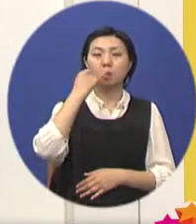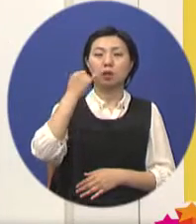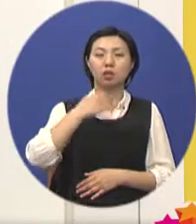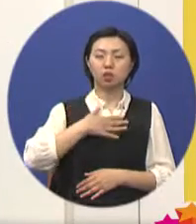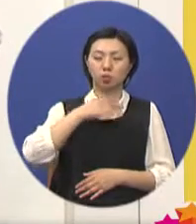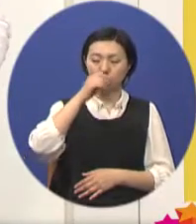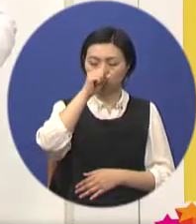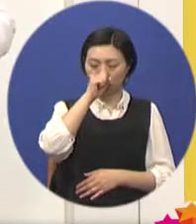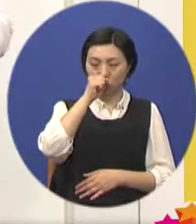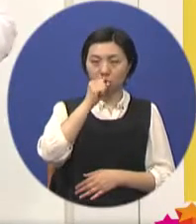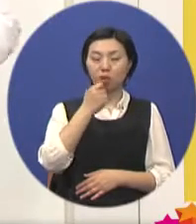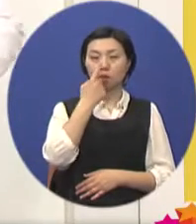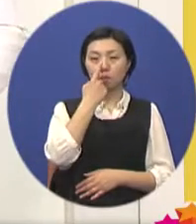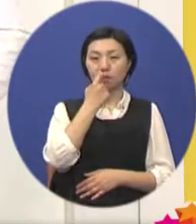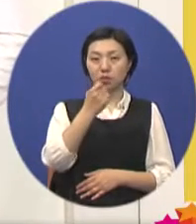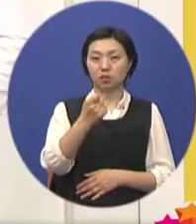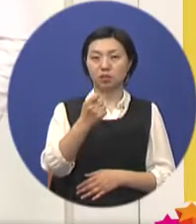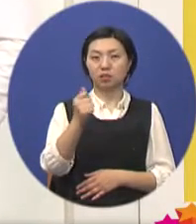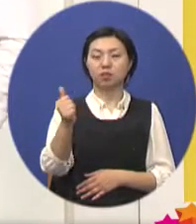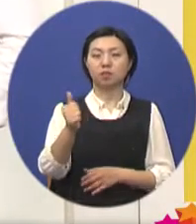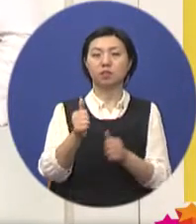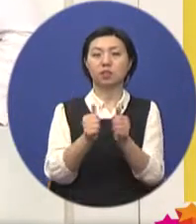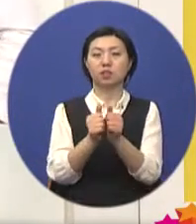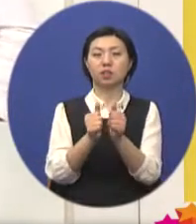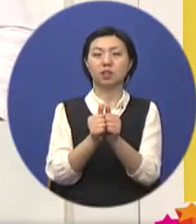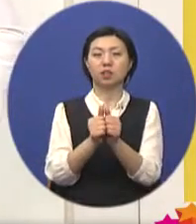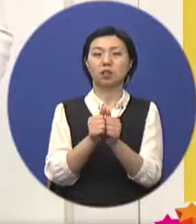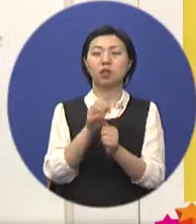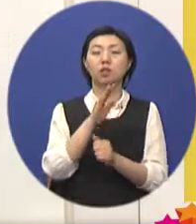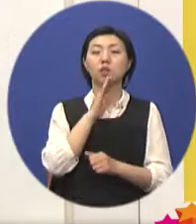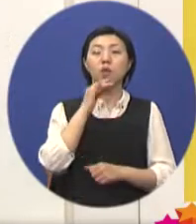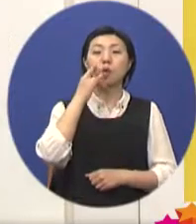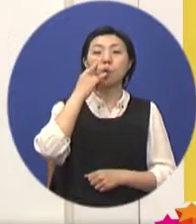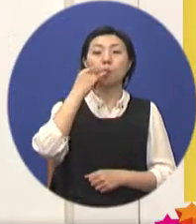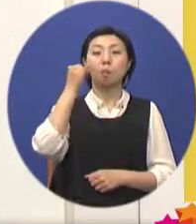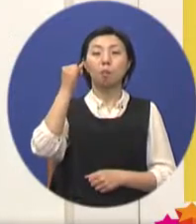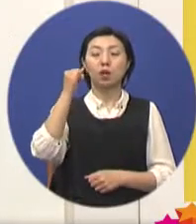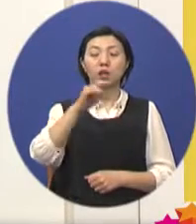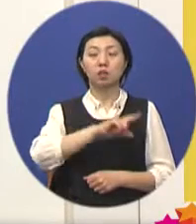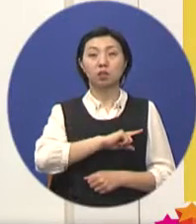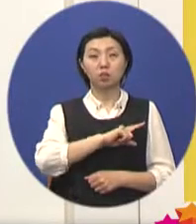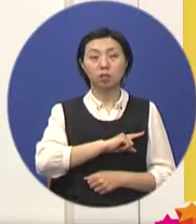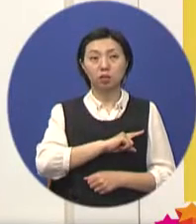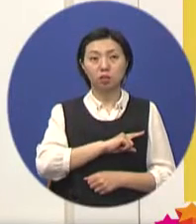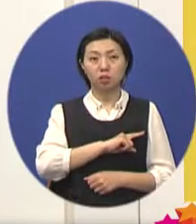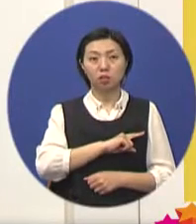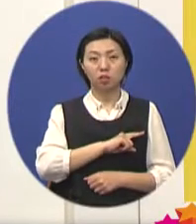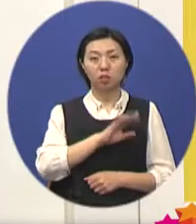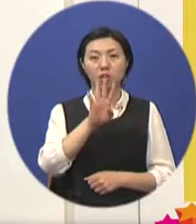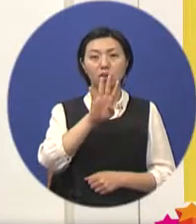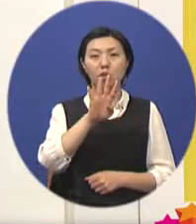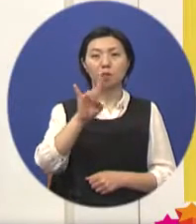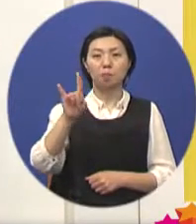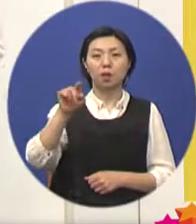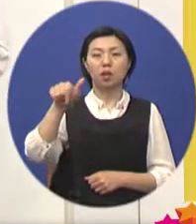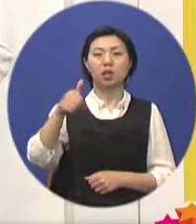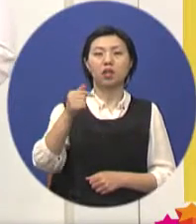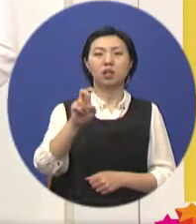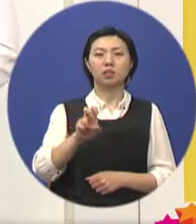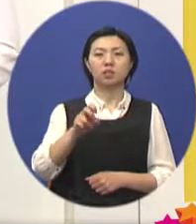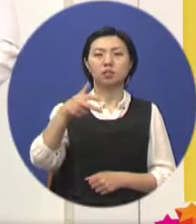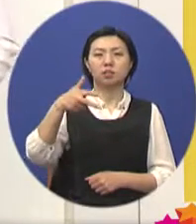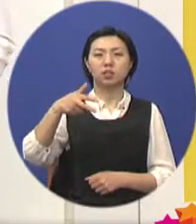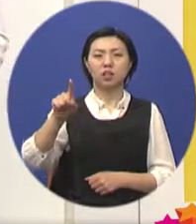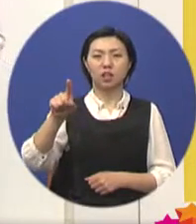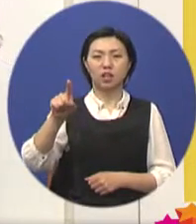네. 계속해서 멋진 남자 어머니 성함이 뭐더라? 친정 어머니? 어머님께서 성함이 배금자 다짜. 예, 아이, 예.